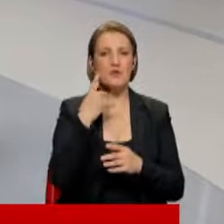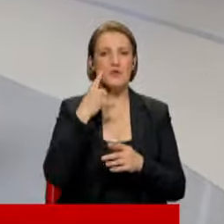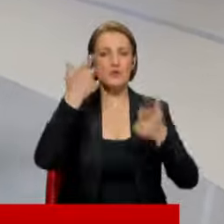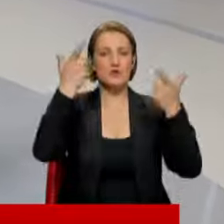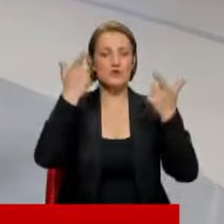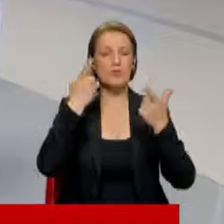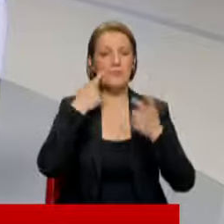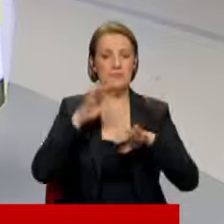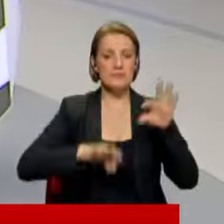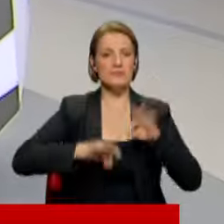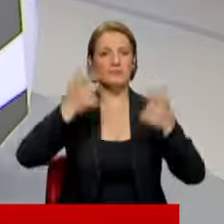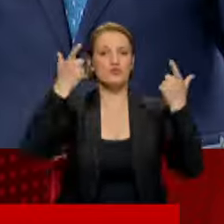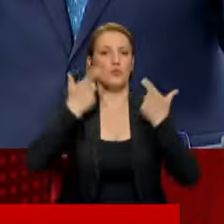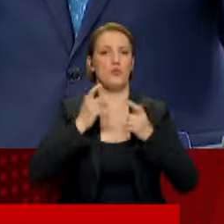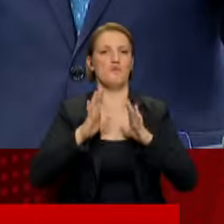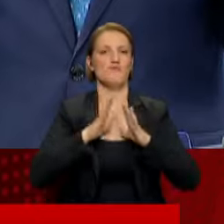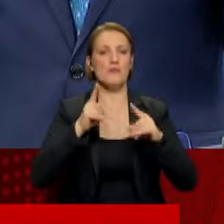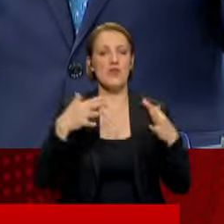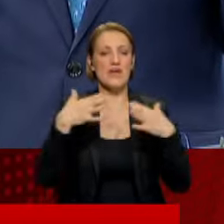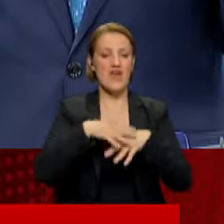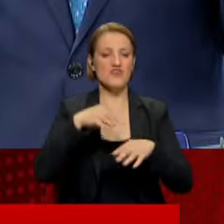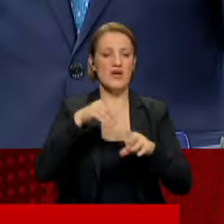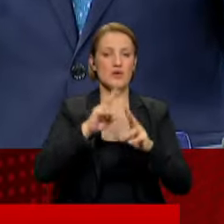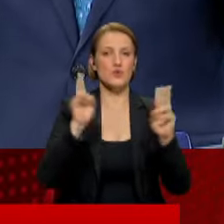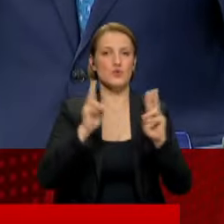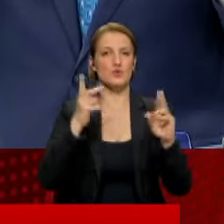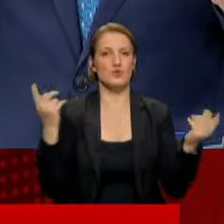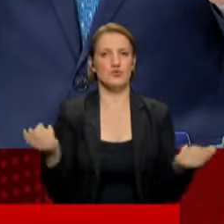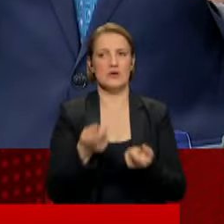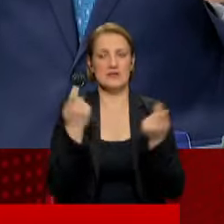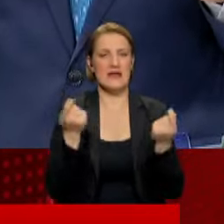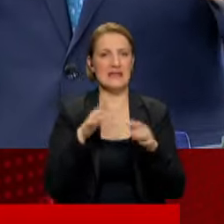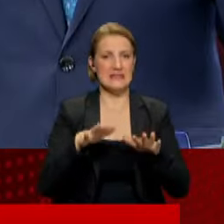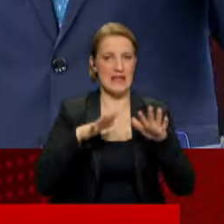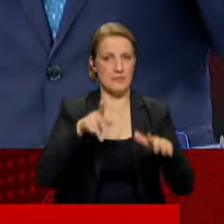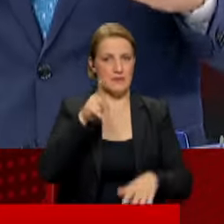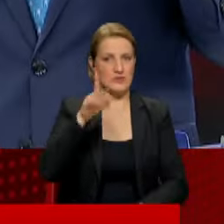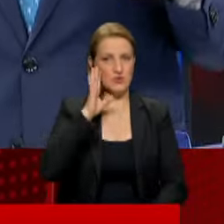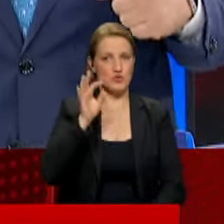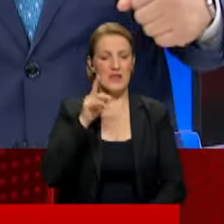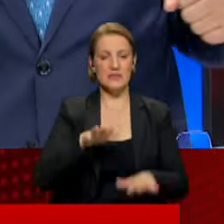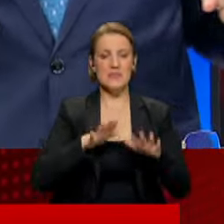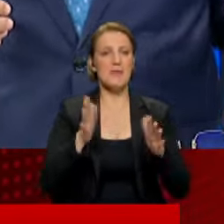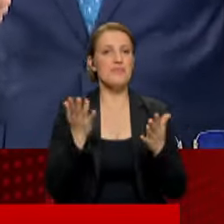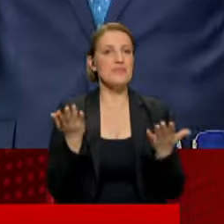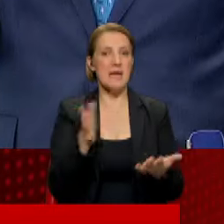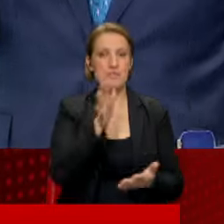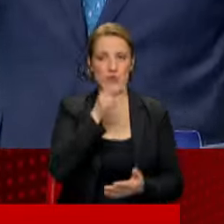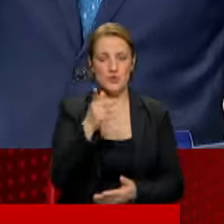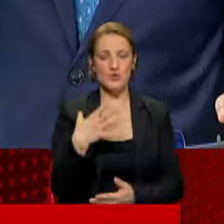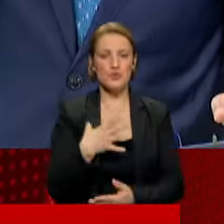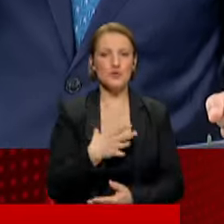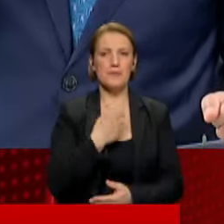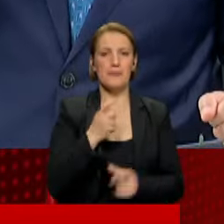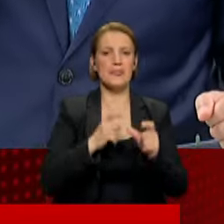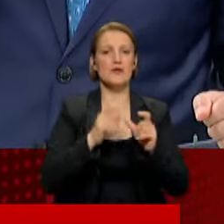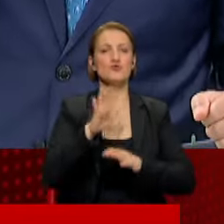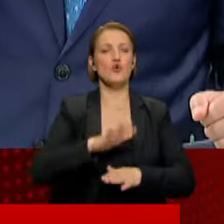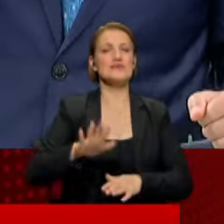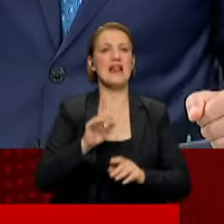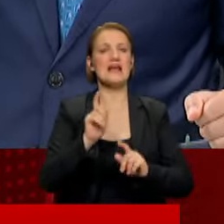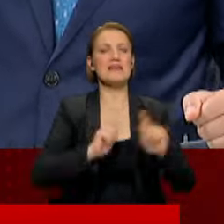sorumluluğumuz var bunun için zaten Gece gündüz çalışıyoruz Bu sizin uzmanlığını Deprem nedir biliyorsunuz acısı nedir biliyorsunuz sosyal